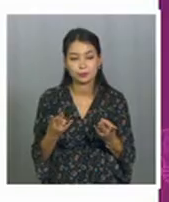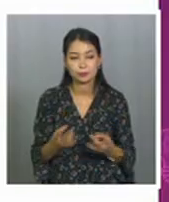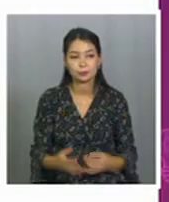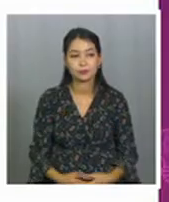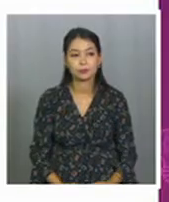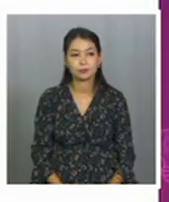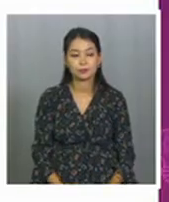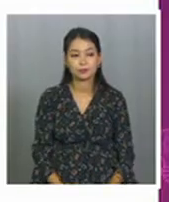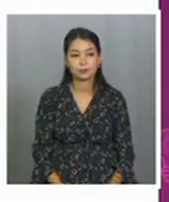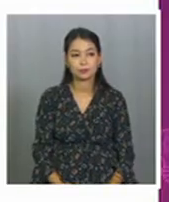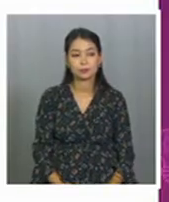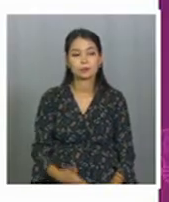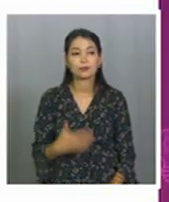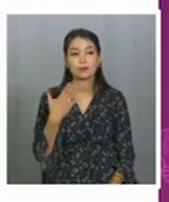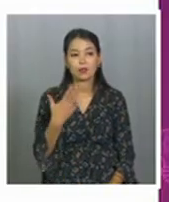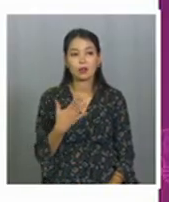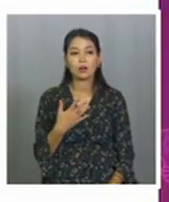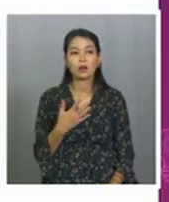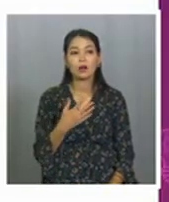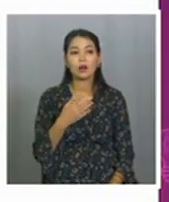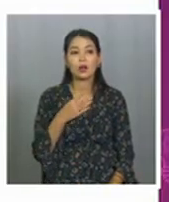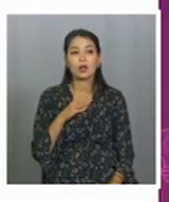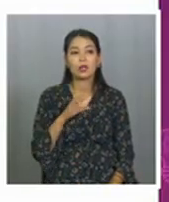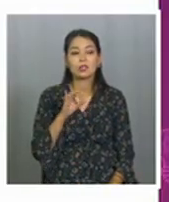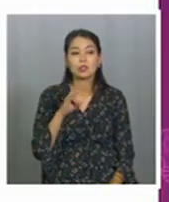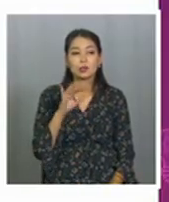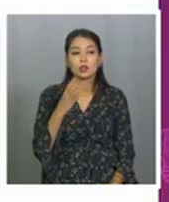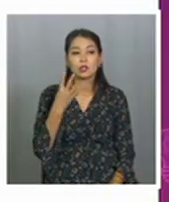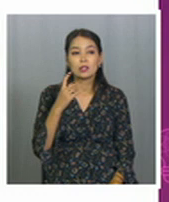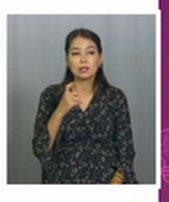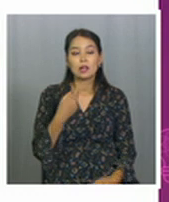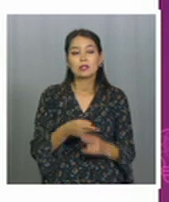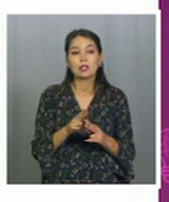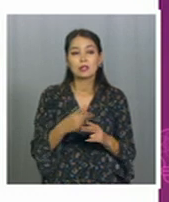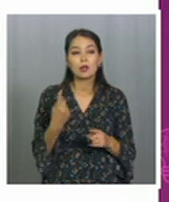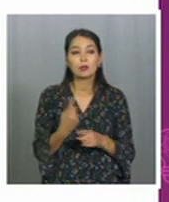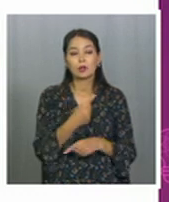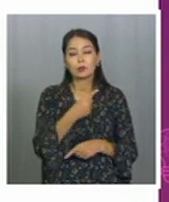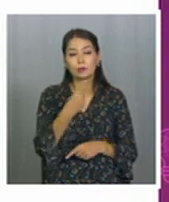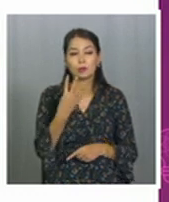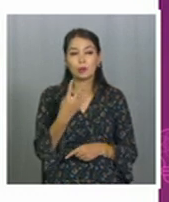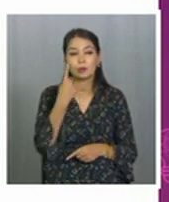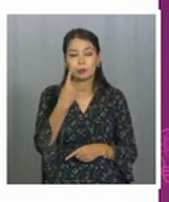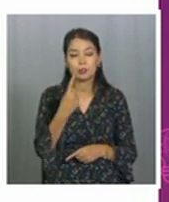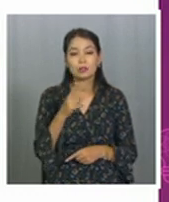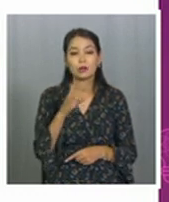Синус 4x функциясының алғаш функциясы үлкен fx тең минус 4-тен 1 косинус